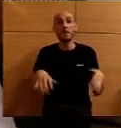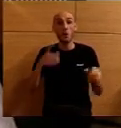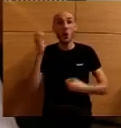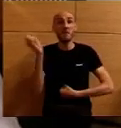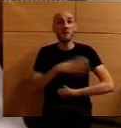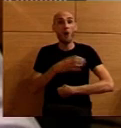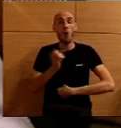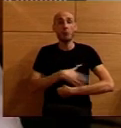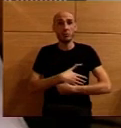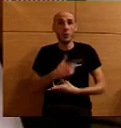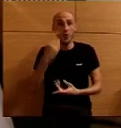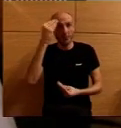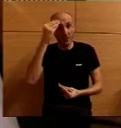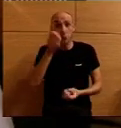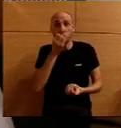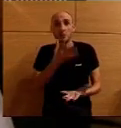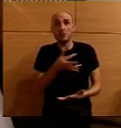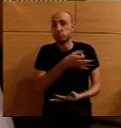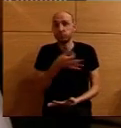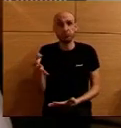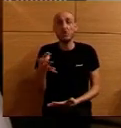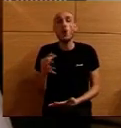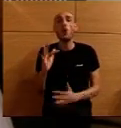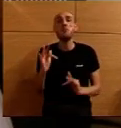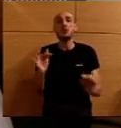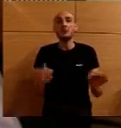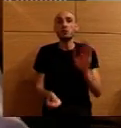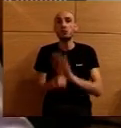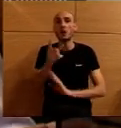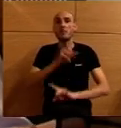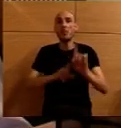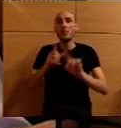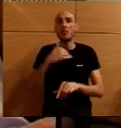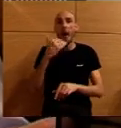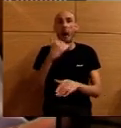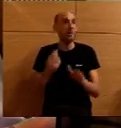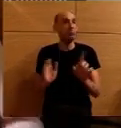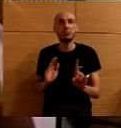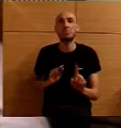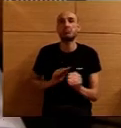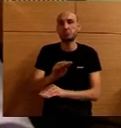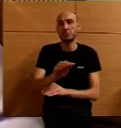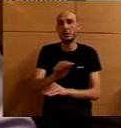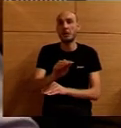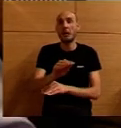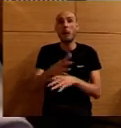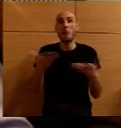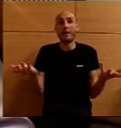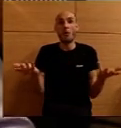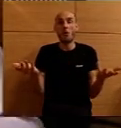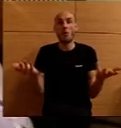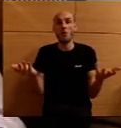de contingència per a qualsevol circumstància o qualsevol emergència que es poguera produir. Però comencem per esta, perquè en esta moció presentem